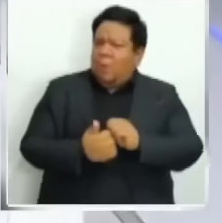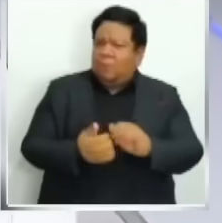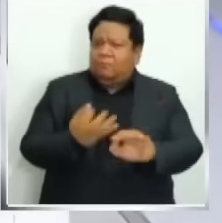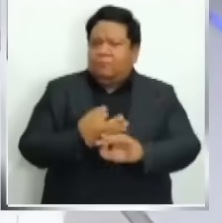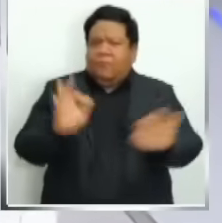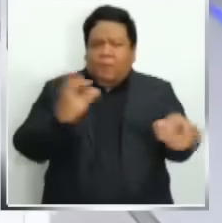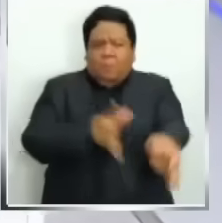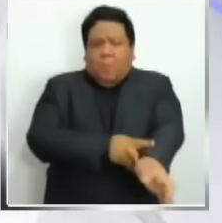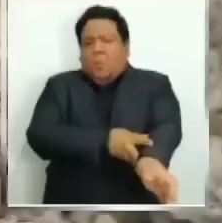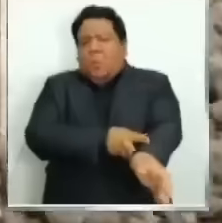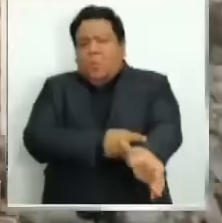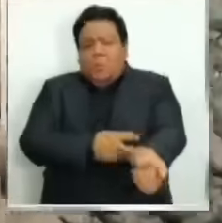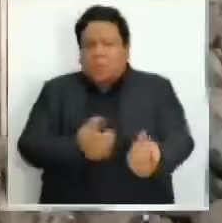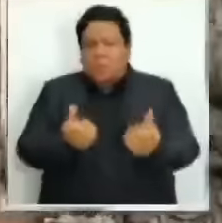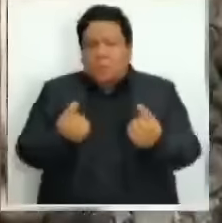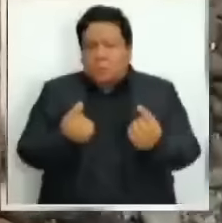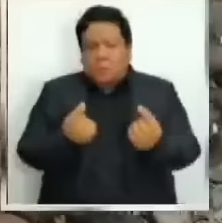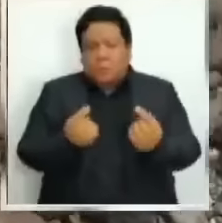to?